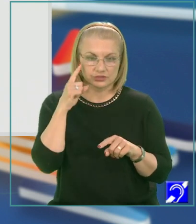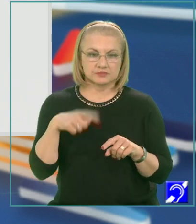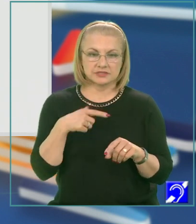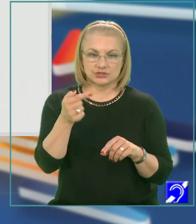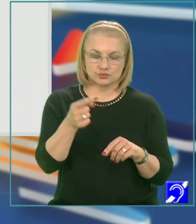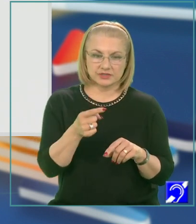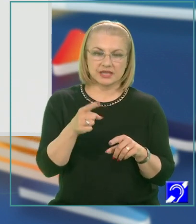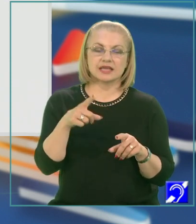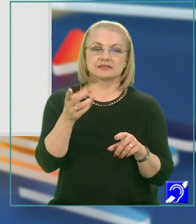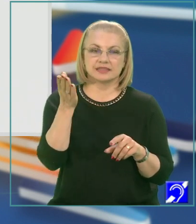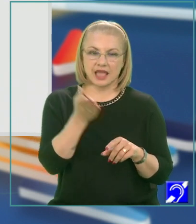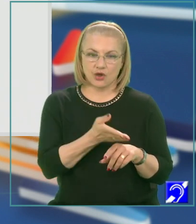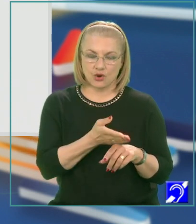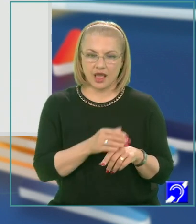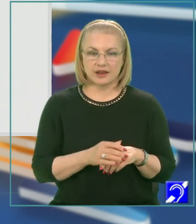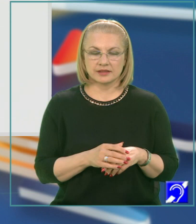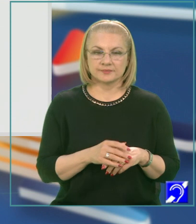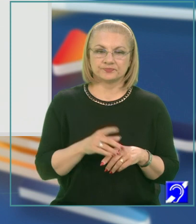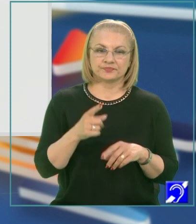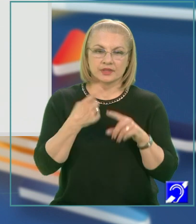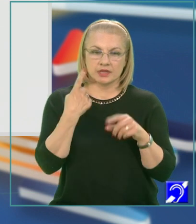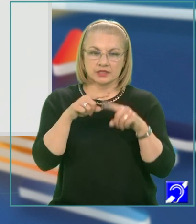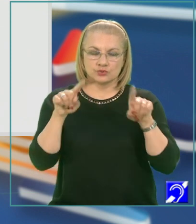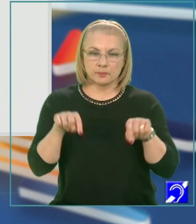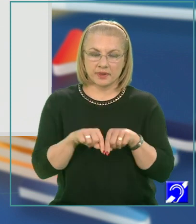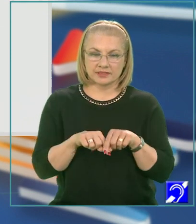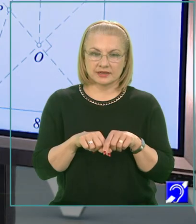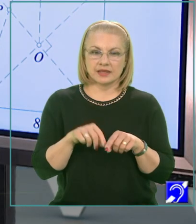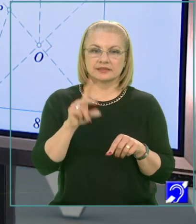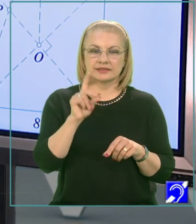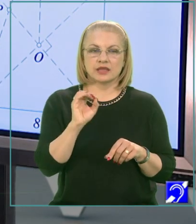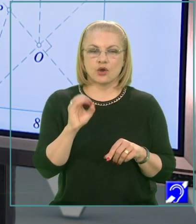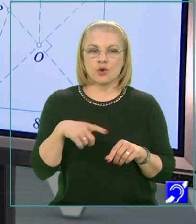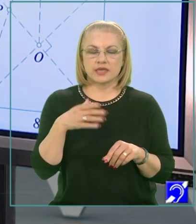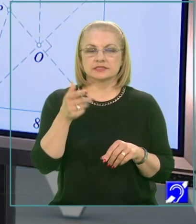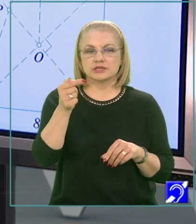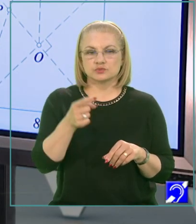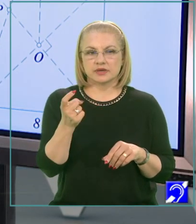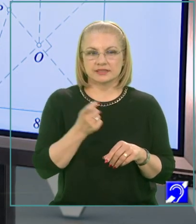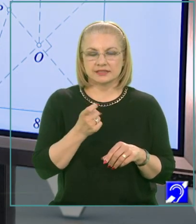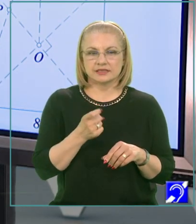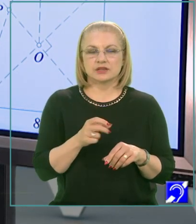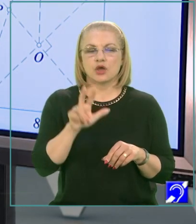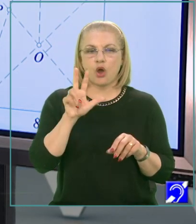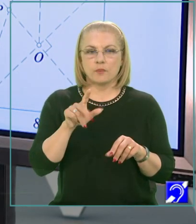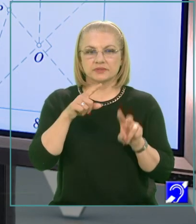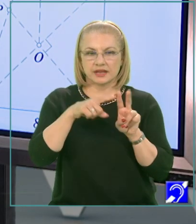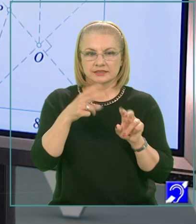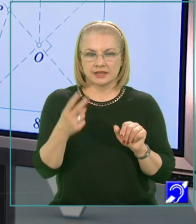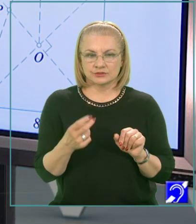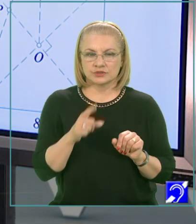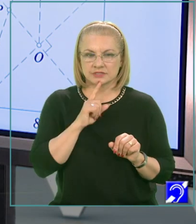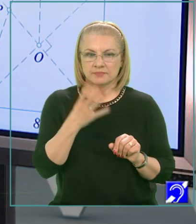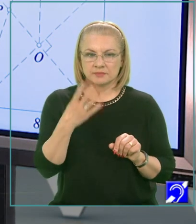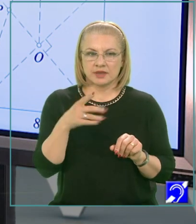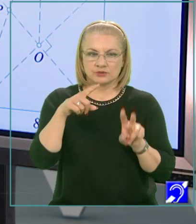înjumătățesc diagonalele, într-un pătrat, DO este jumătate din 8 radical din 2, adică 4 radical din